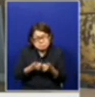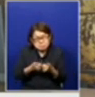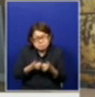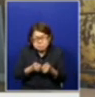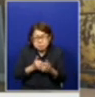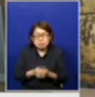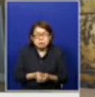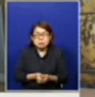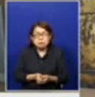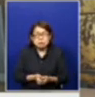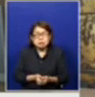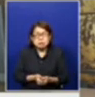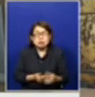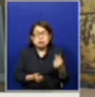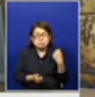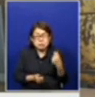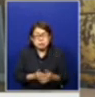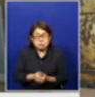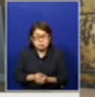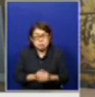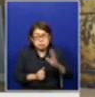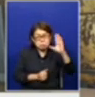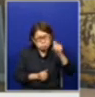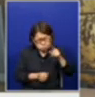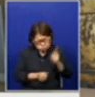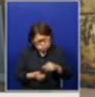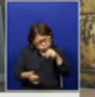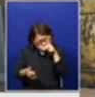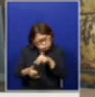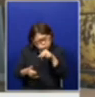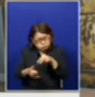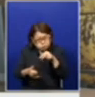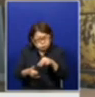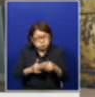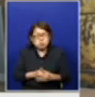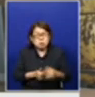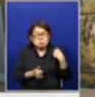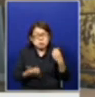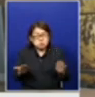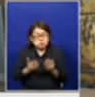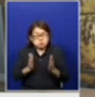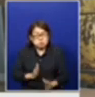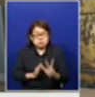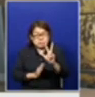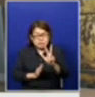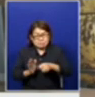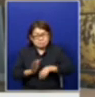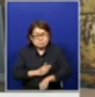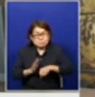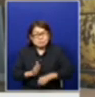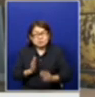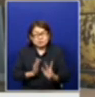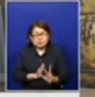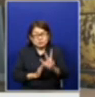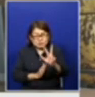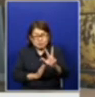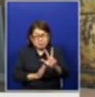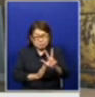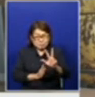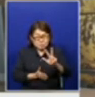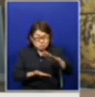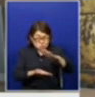แม่ก็ต้องคุมอยู่มีลูก3คนเนี่ยนะครับออกจากโรงเรียนเลยครับไม่สามารถที่จะไปเรียน